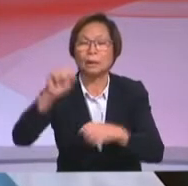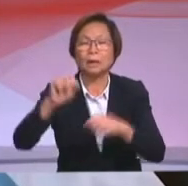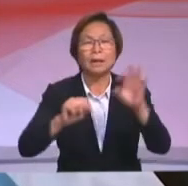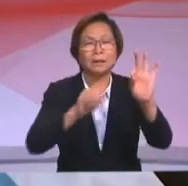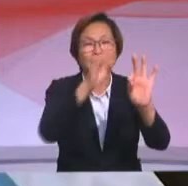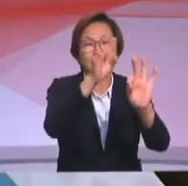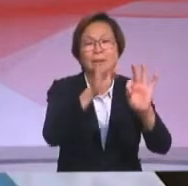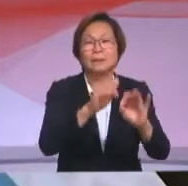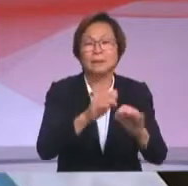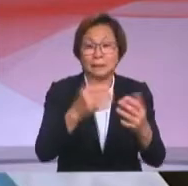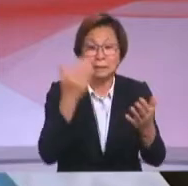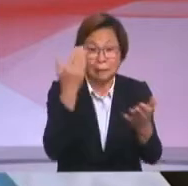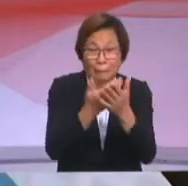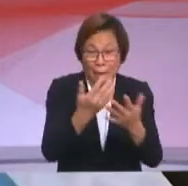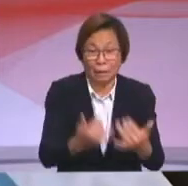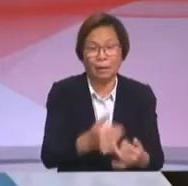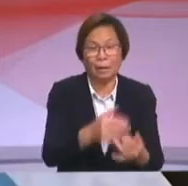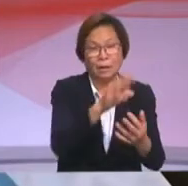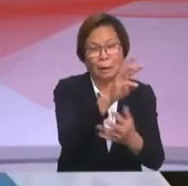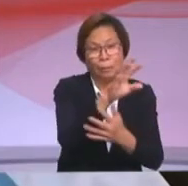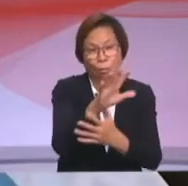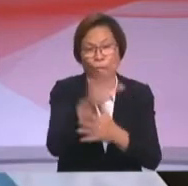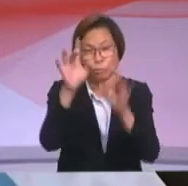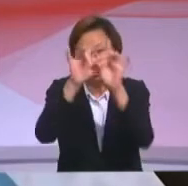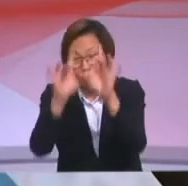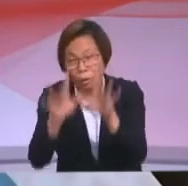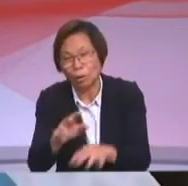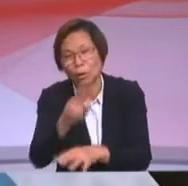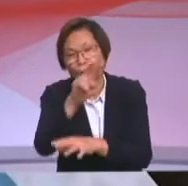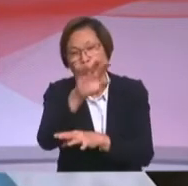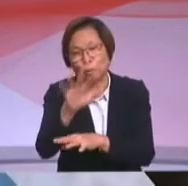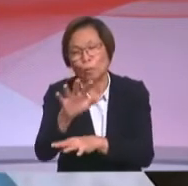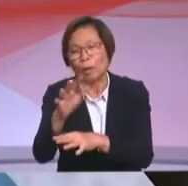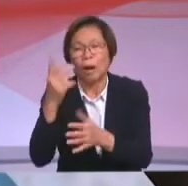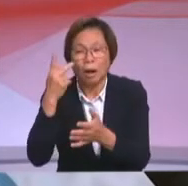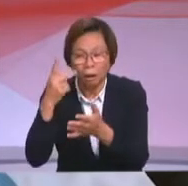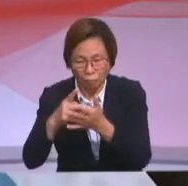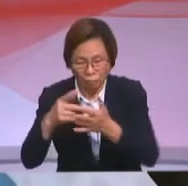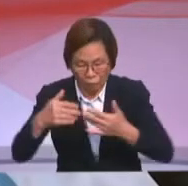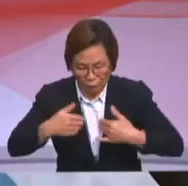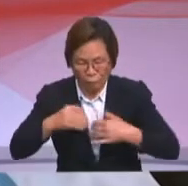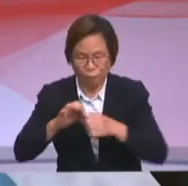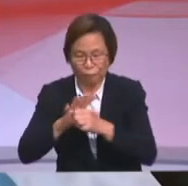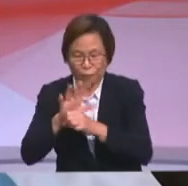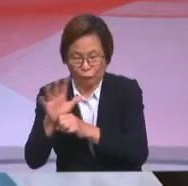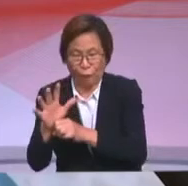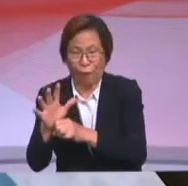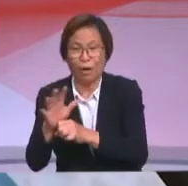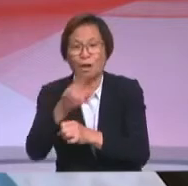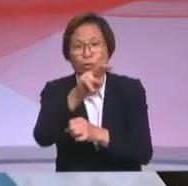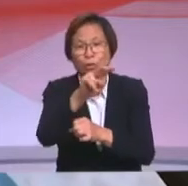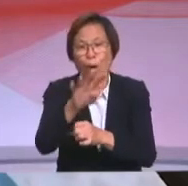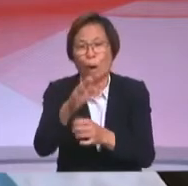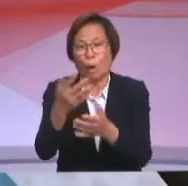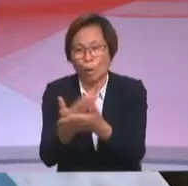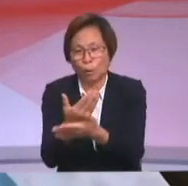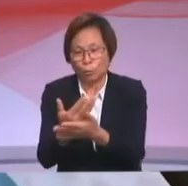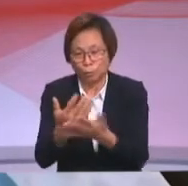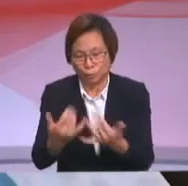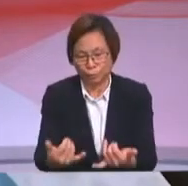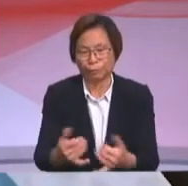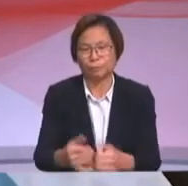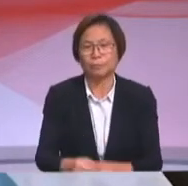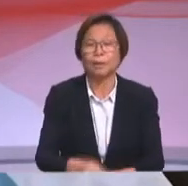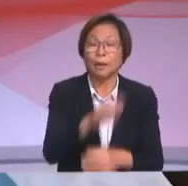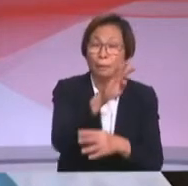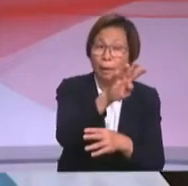2020, sejumlah 65 individu telah disaring. 25 kes dikesan positif COVID-19 termasuk 24 kes baru pada hari ini